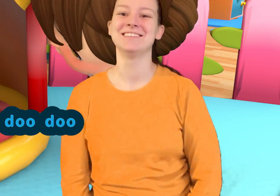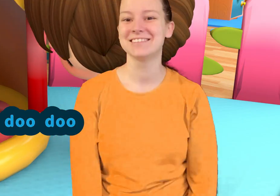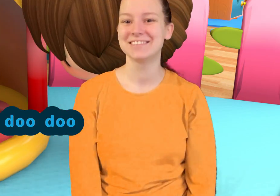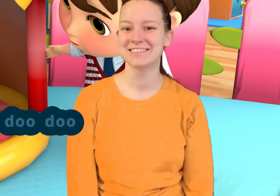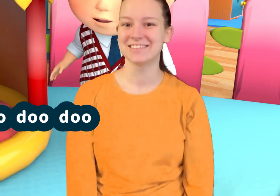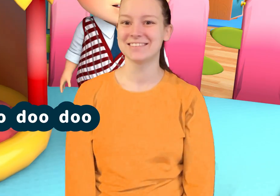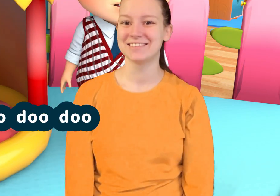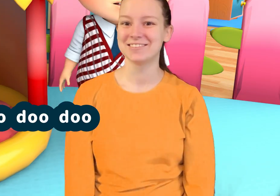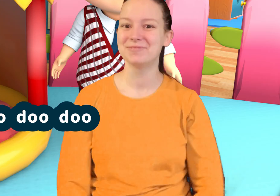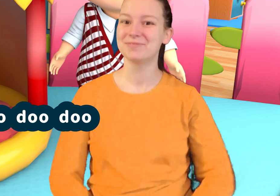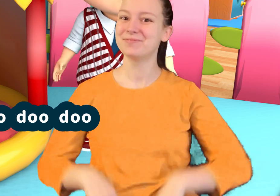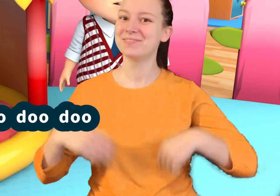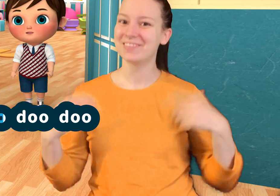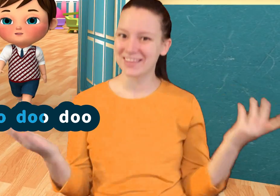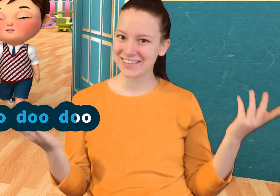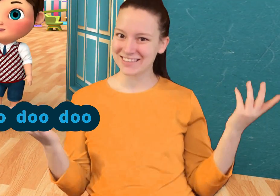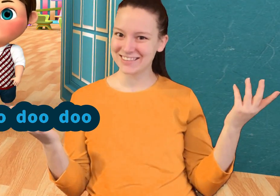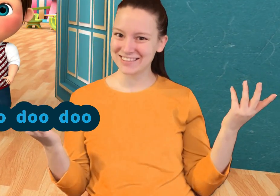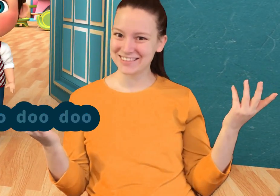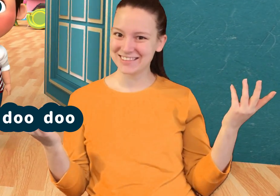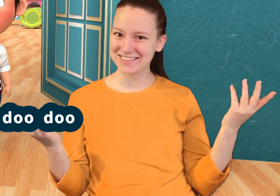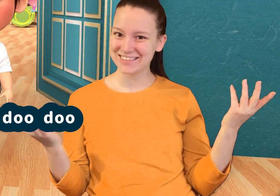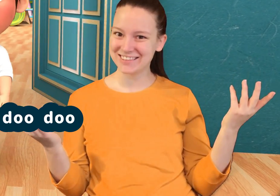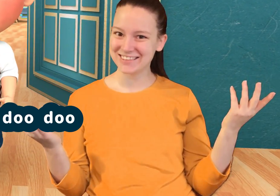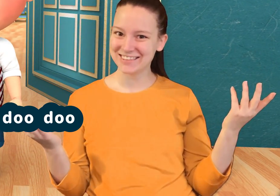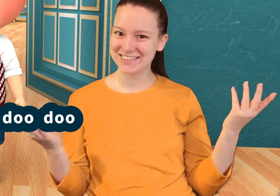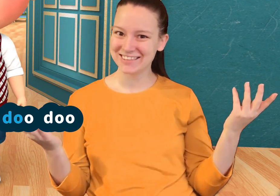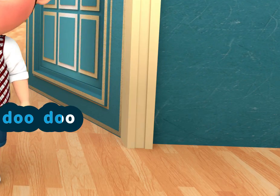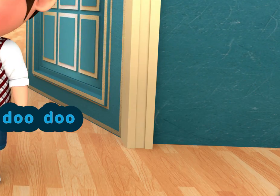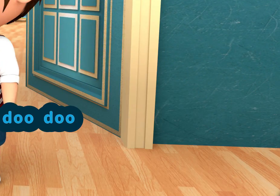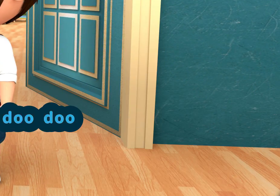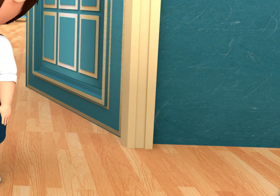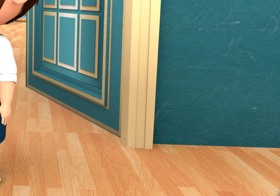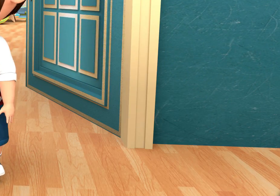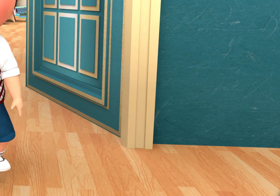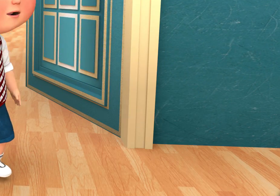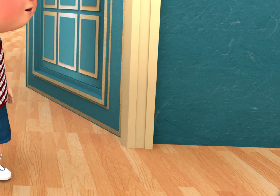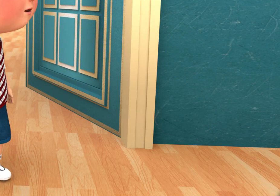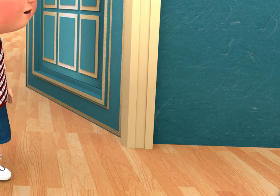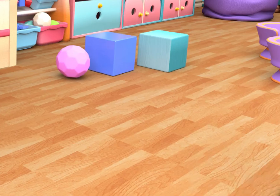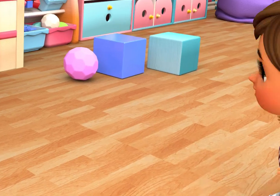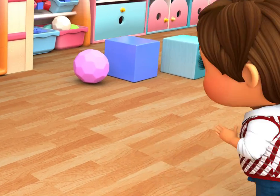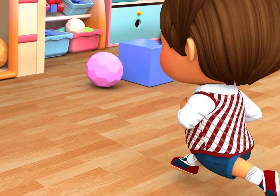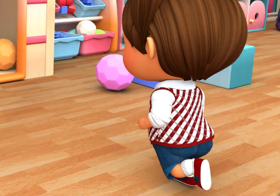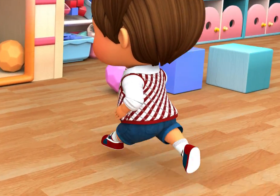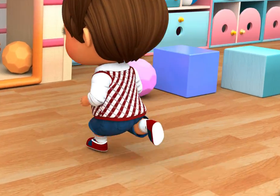end it's the end it's the end it's the